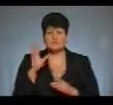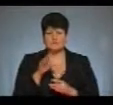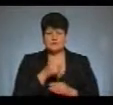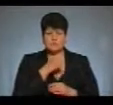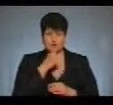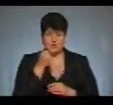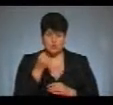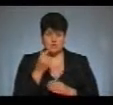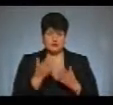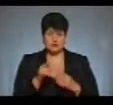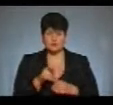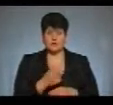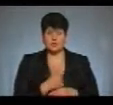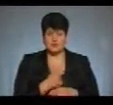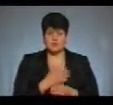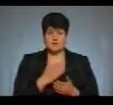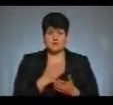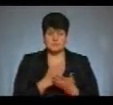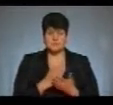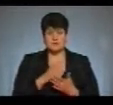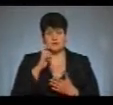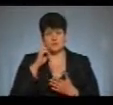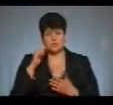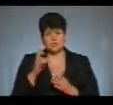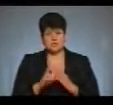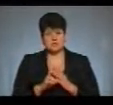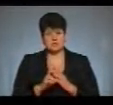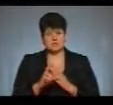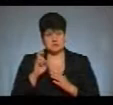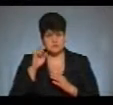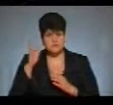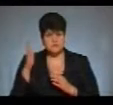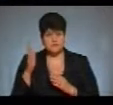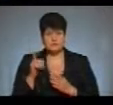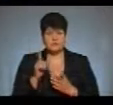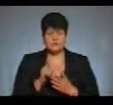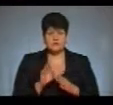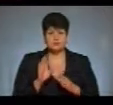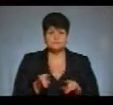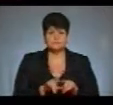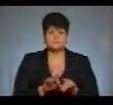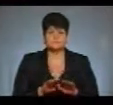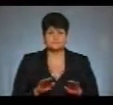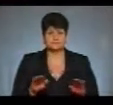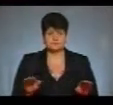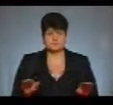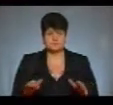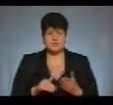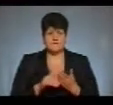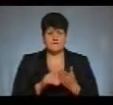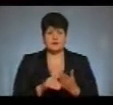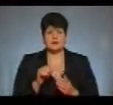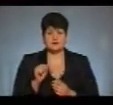що якщо ви хочете осягнути Боже царство, отримати вічне життя, то ви повинні стати як діти. Волонтер Анета